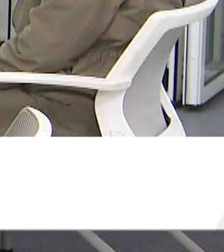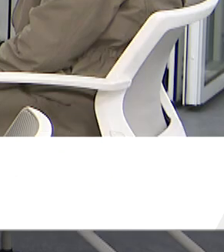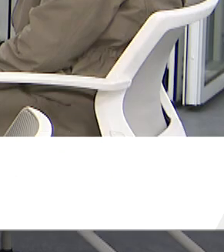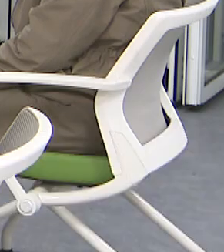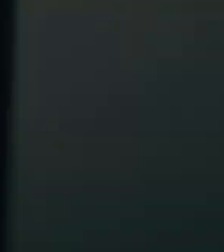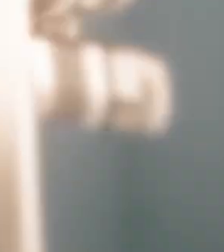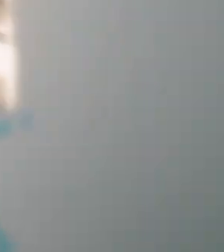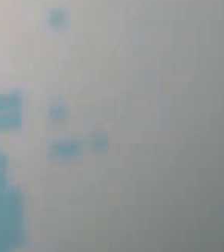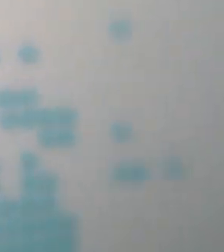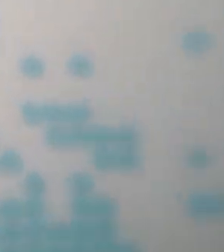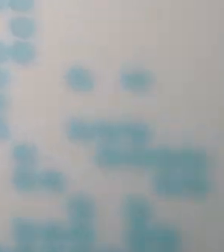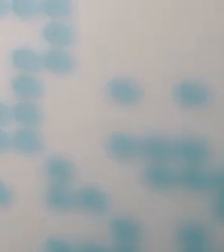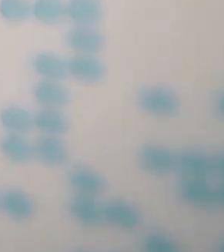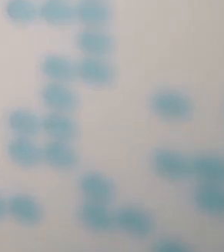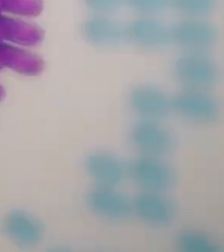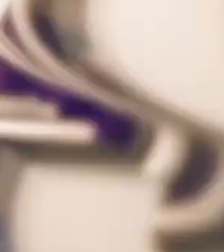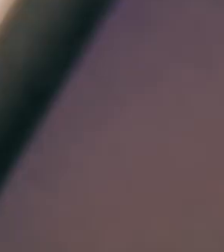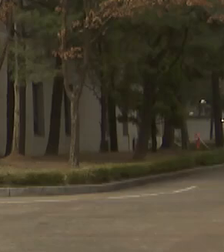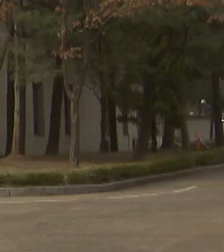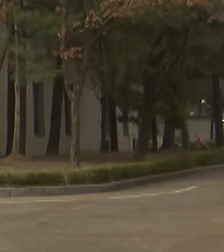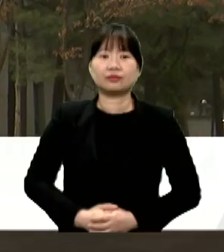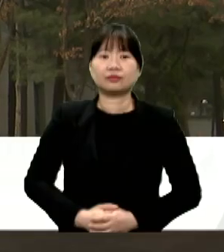예정입니다.